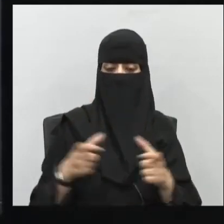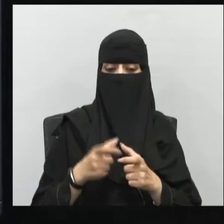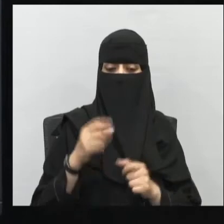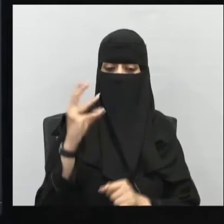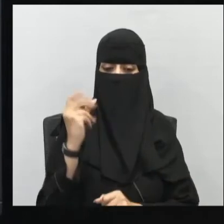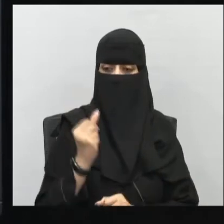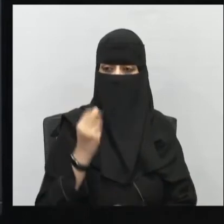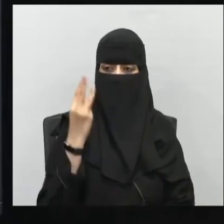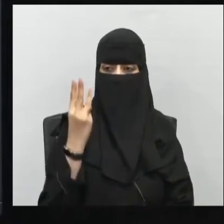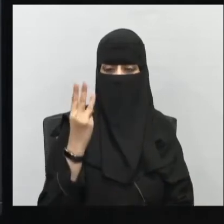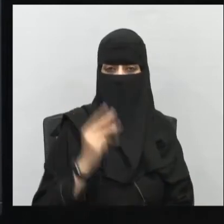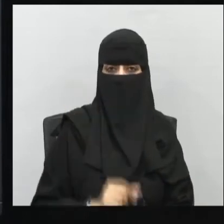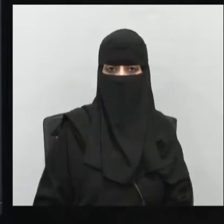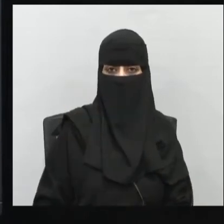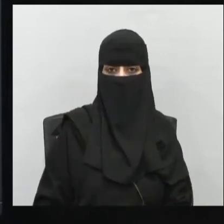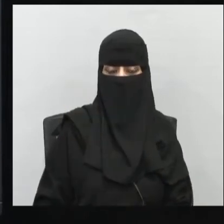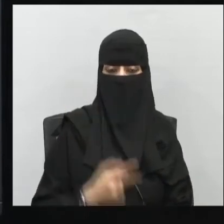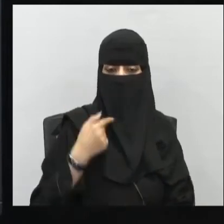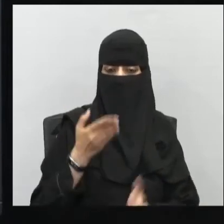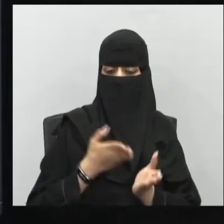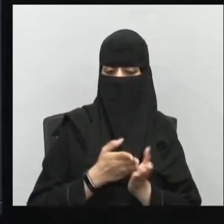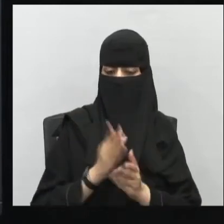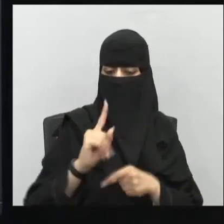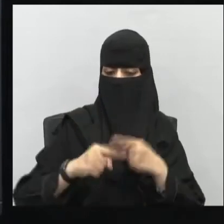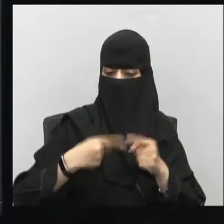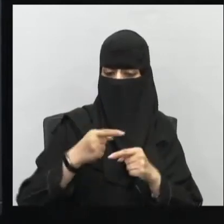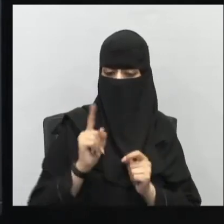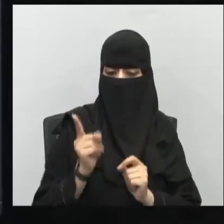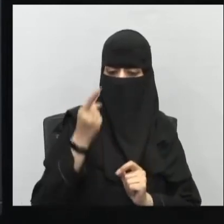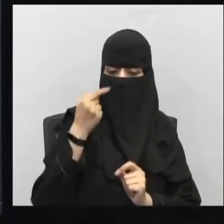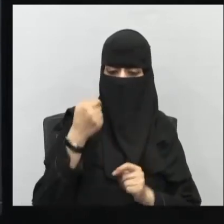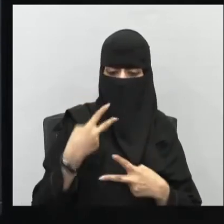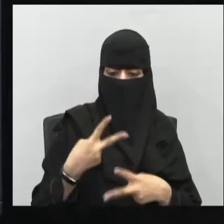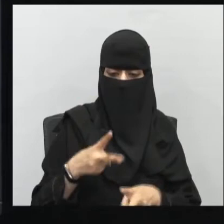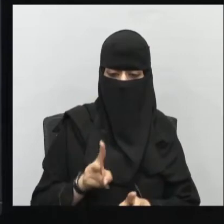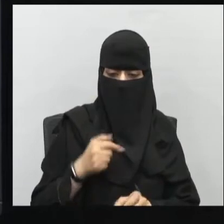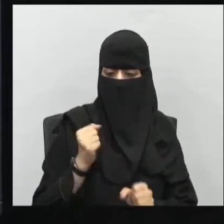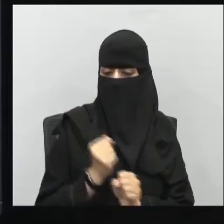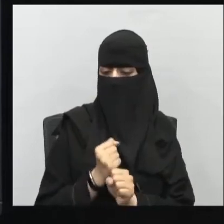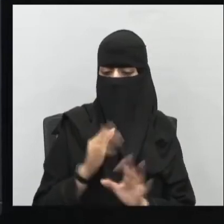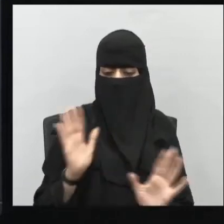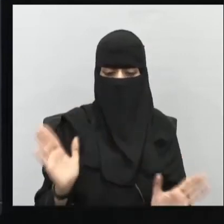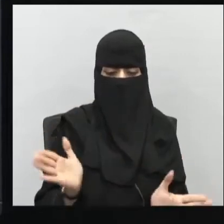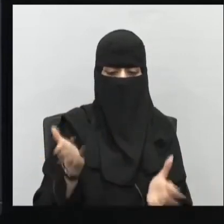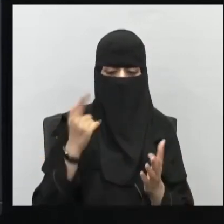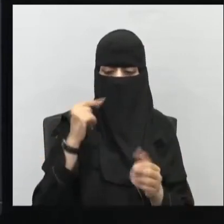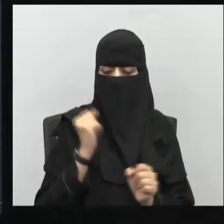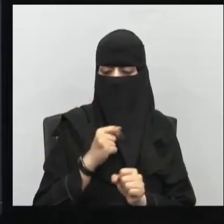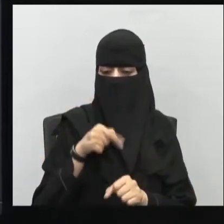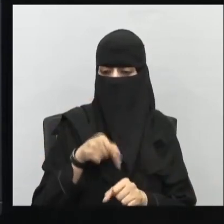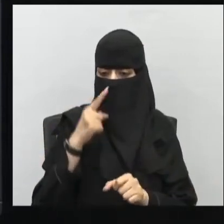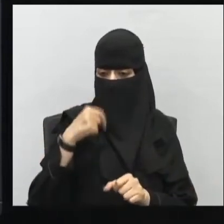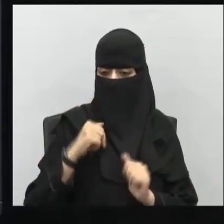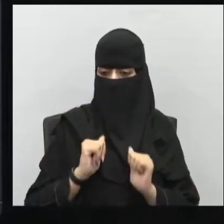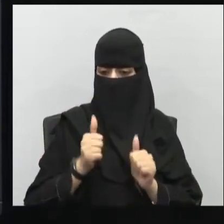رقم 3. دائما وأبدا يا صغاري خير بداية نبدأها في أي عمل نقوم به